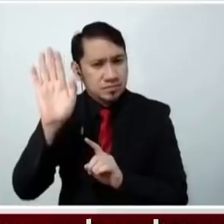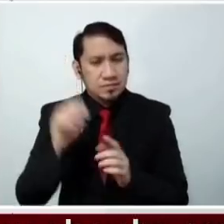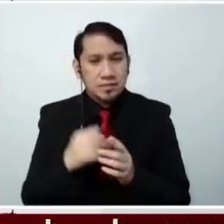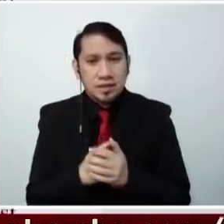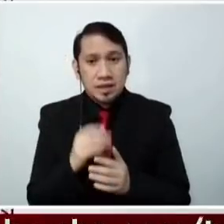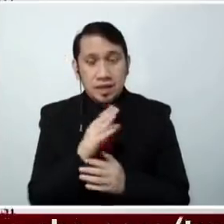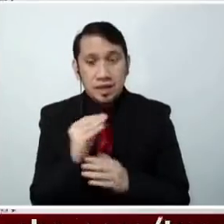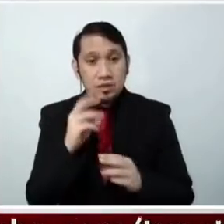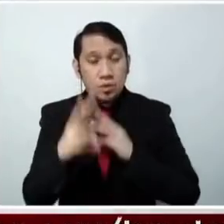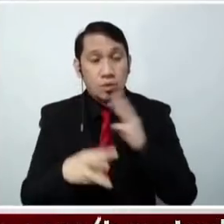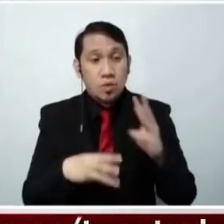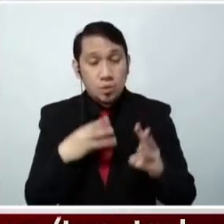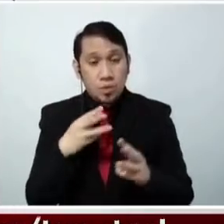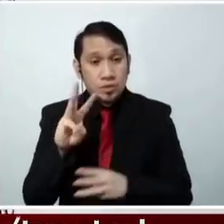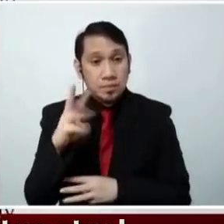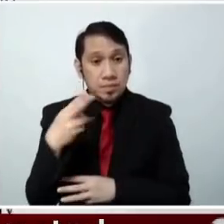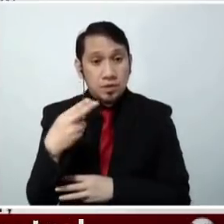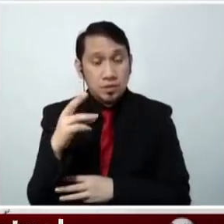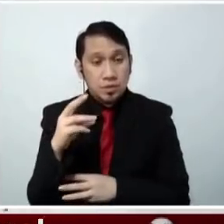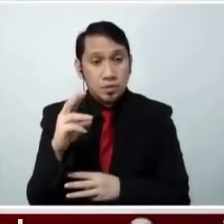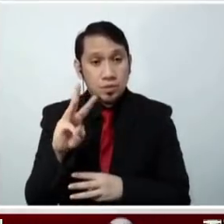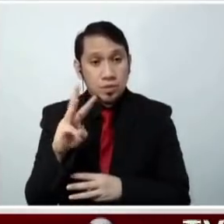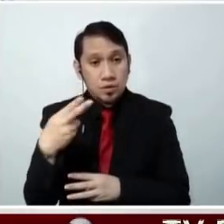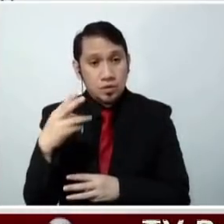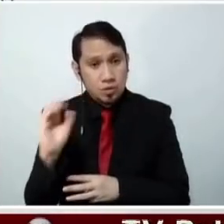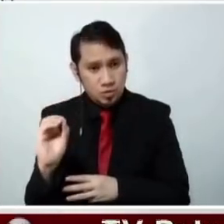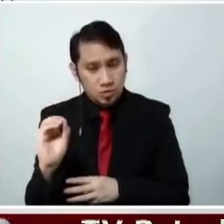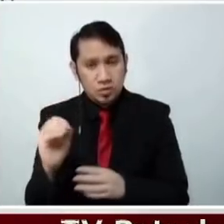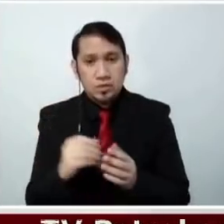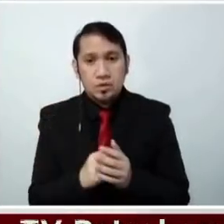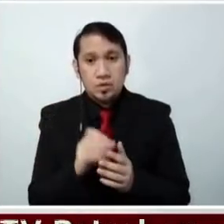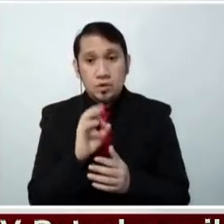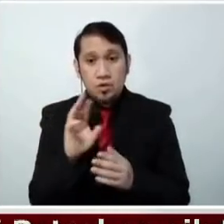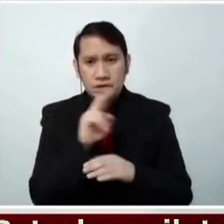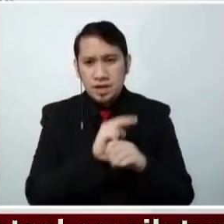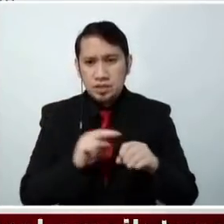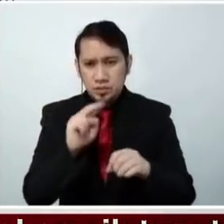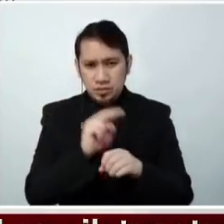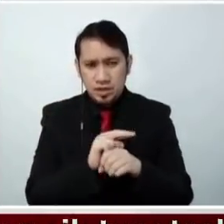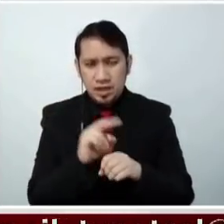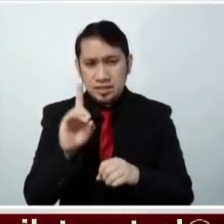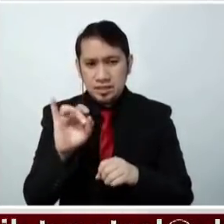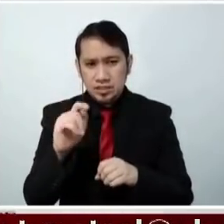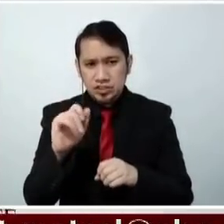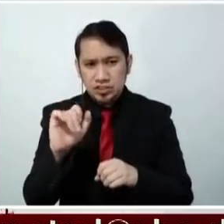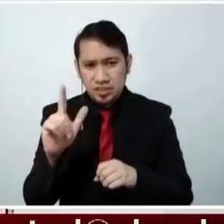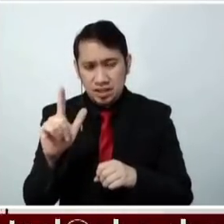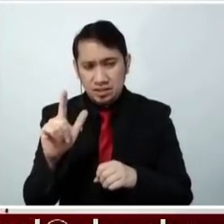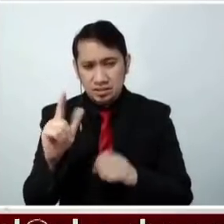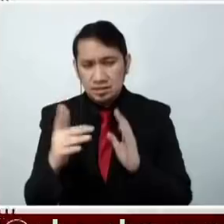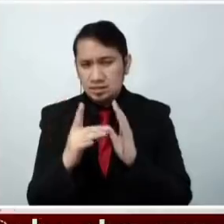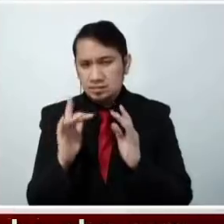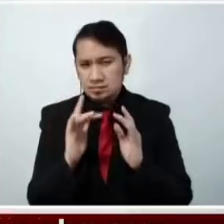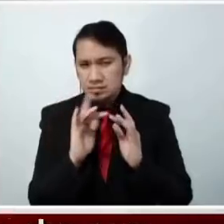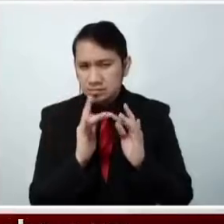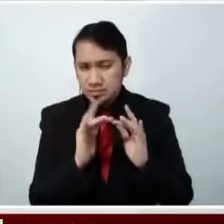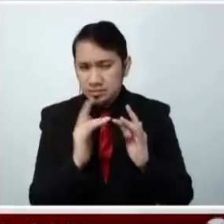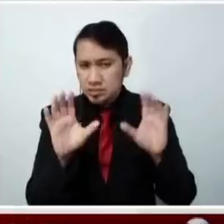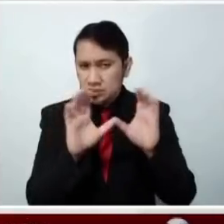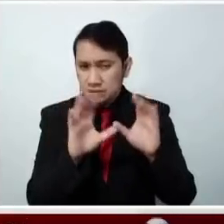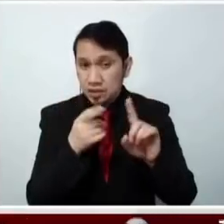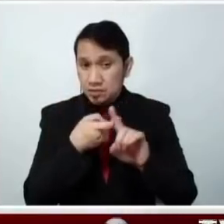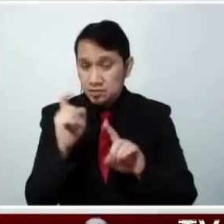ay World Health Organization o ang National Digital Certificate na nakuha mula sa bansang pinanggalingan.